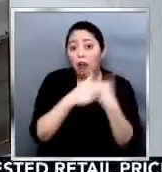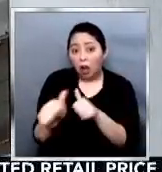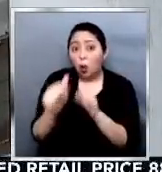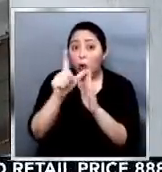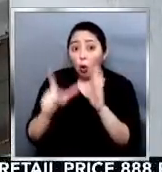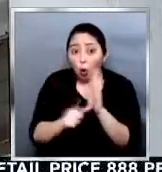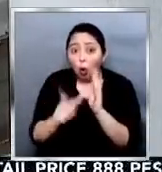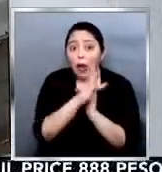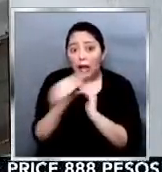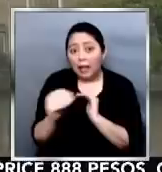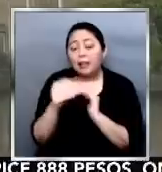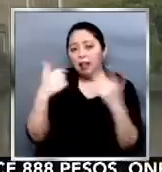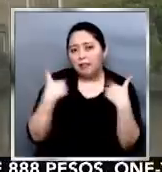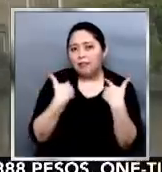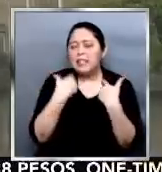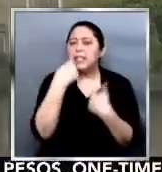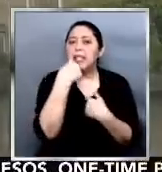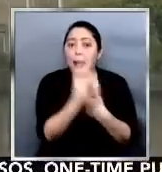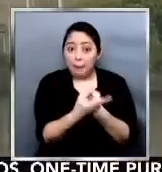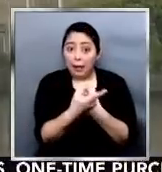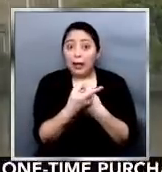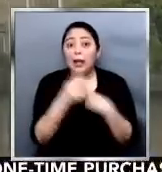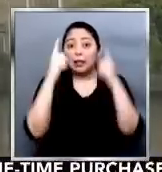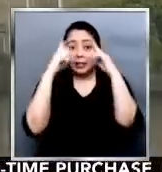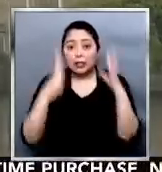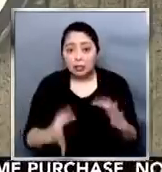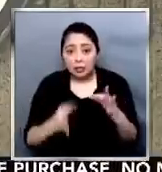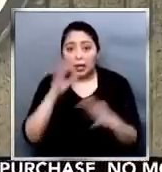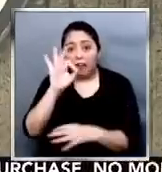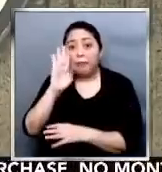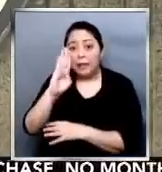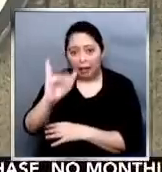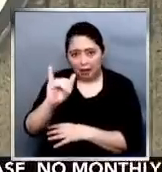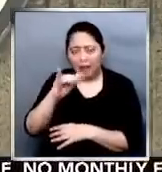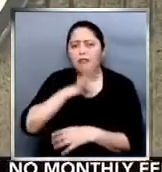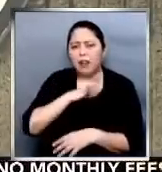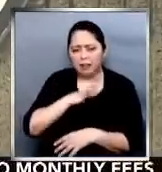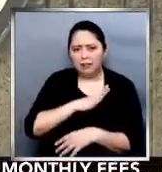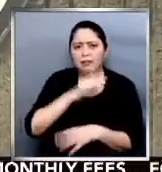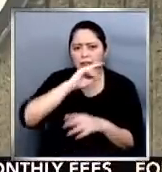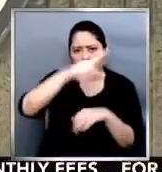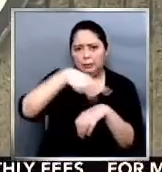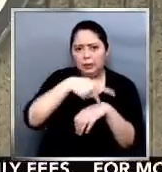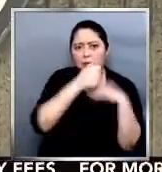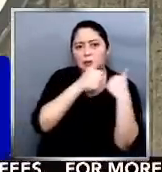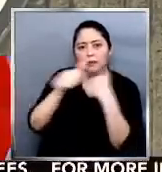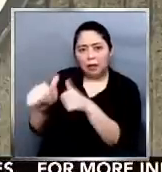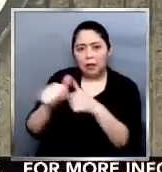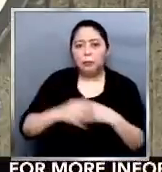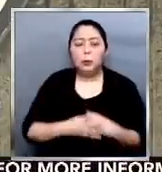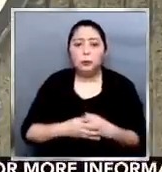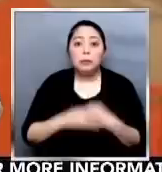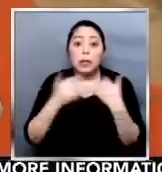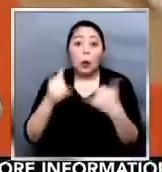ang State o Justice Department ng Amerika. Wala pang bagong pahayag si Quiboloy.